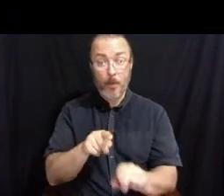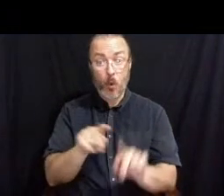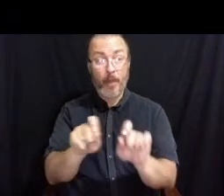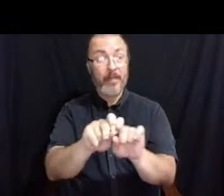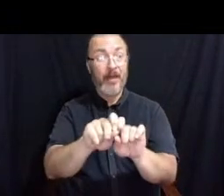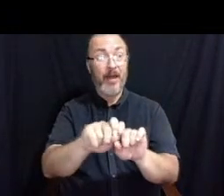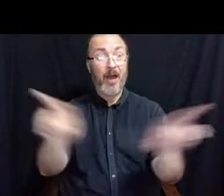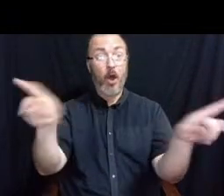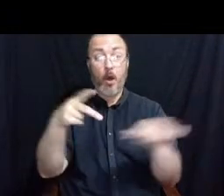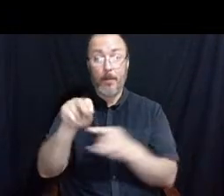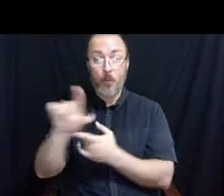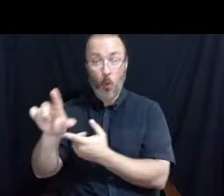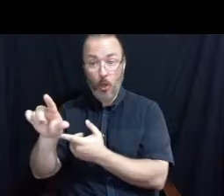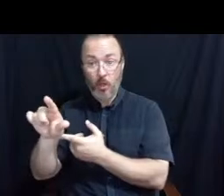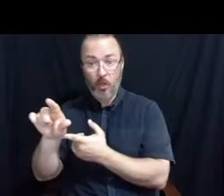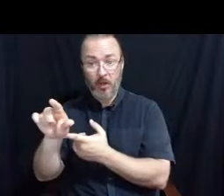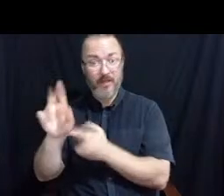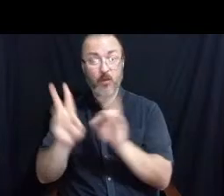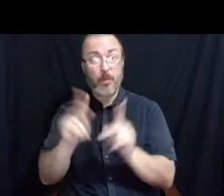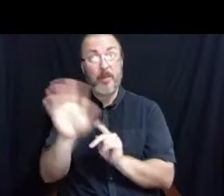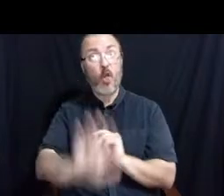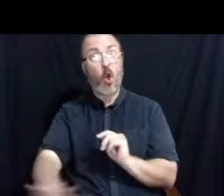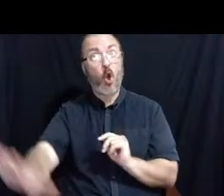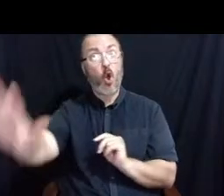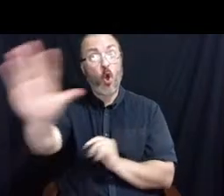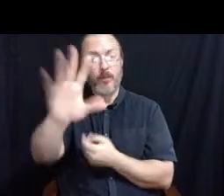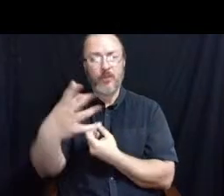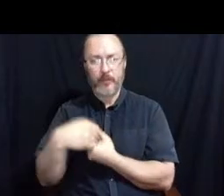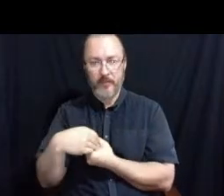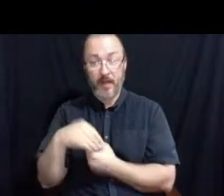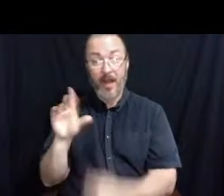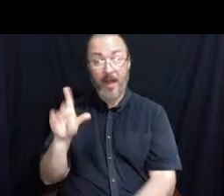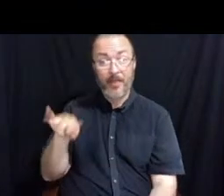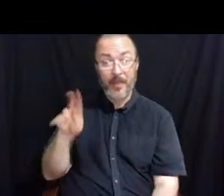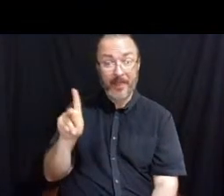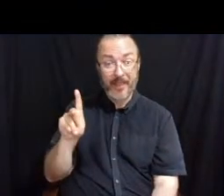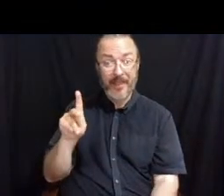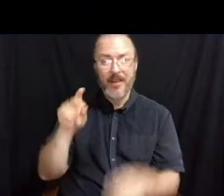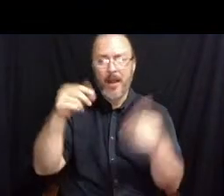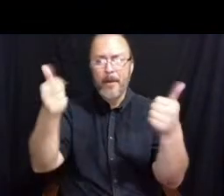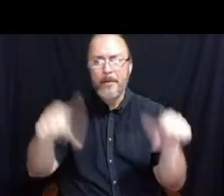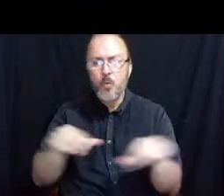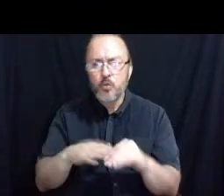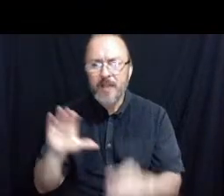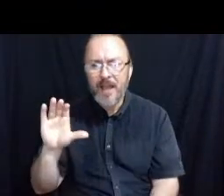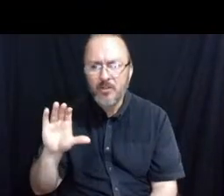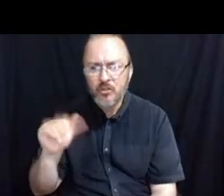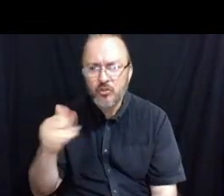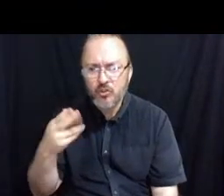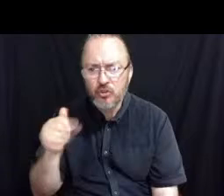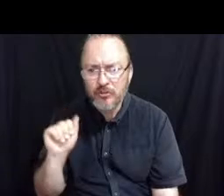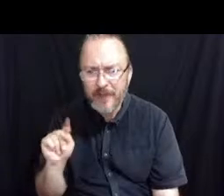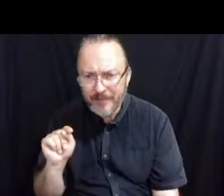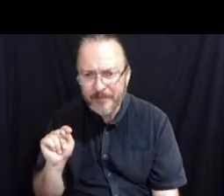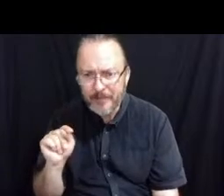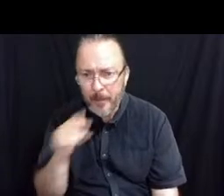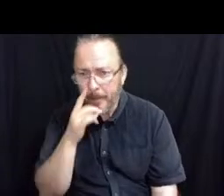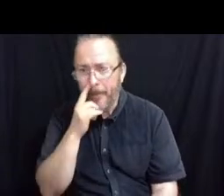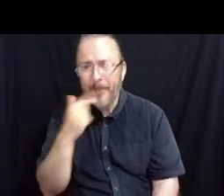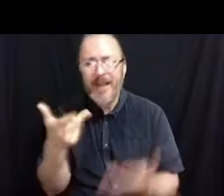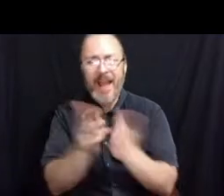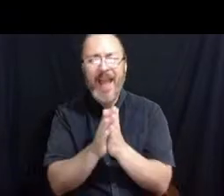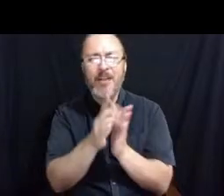les personnes puissent y participer où qu'elles se trouvent. Le lien vient d'être affiché sur le chat Et on vous demande d'indiquer